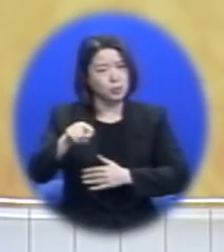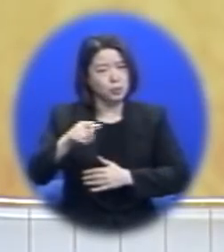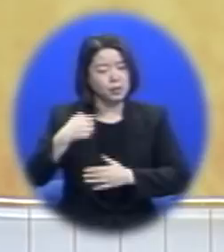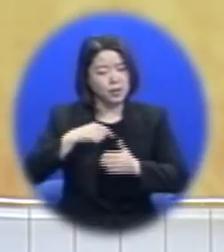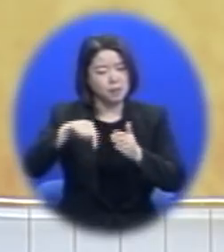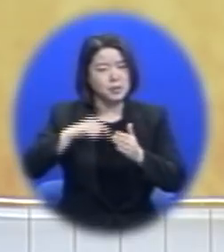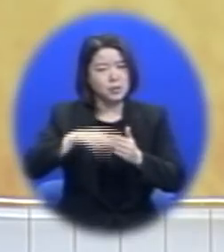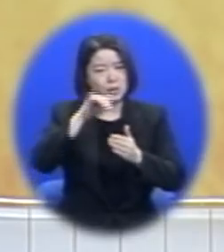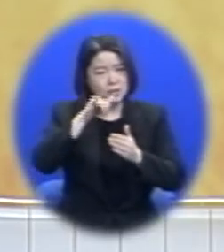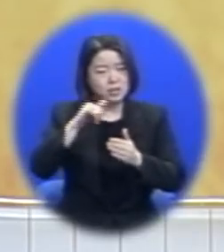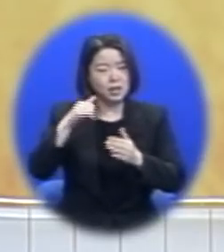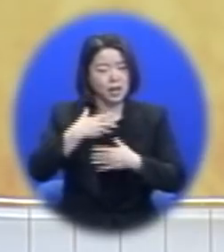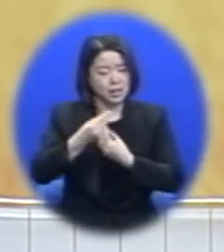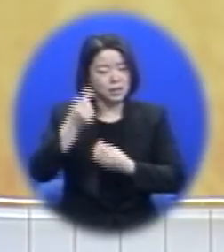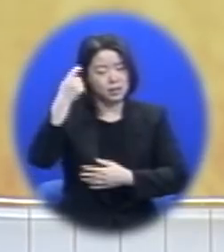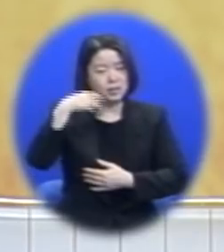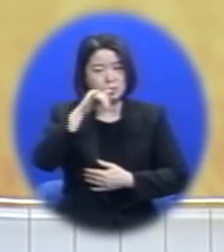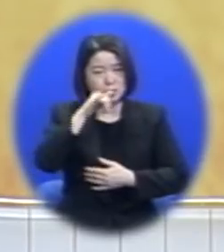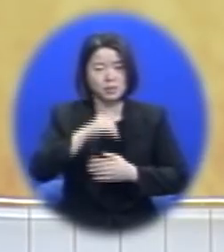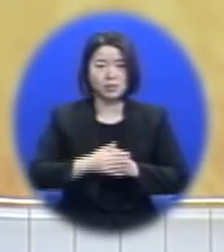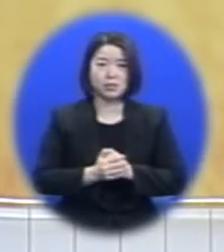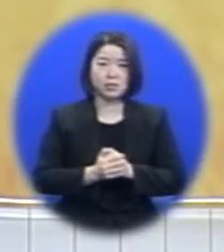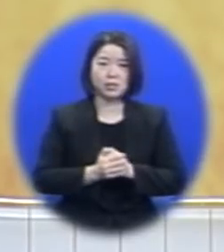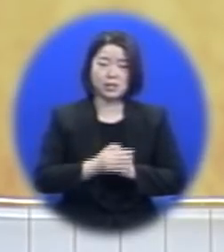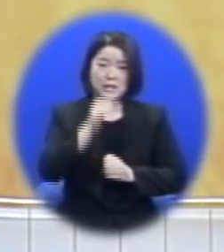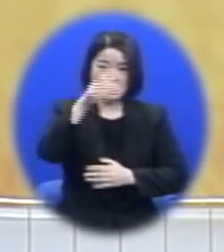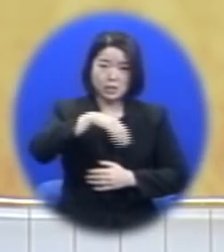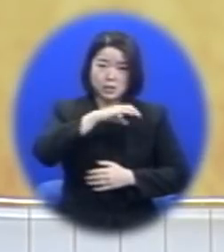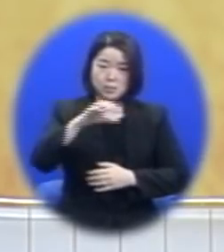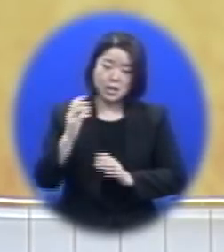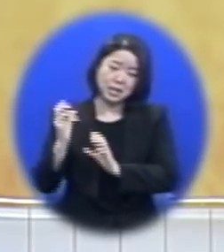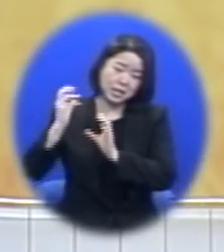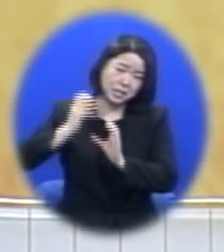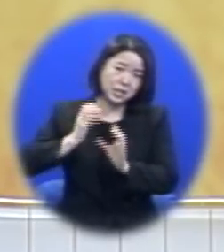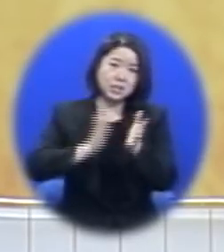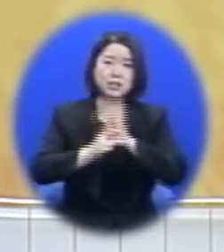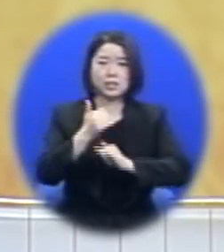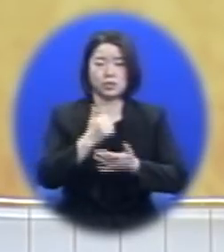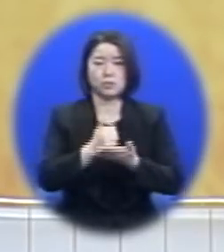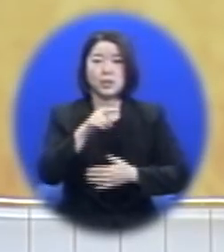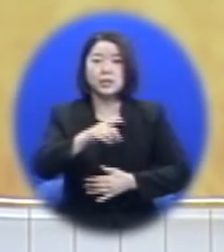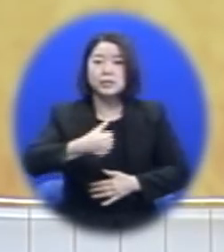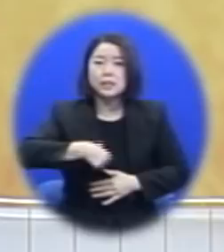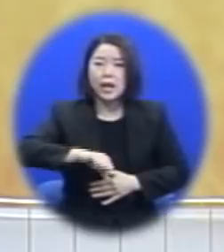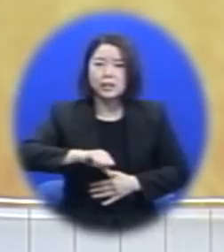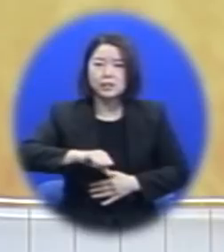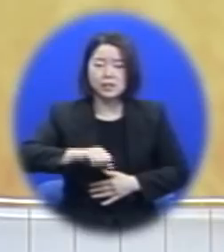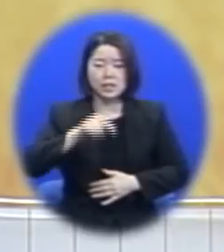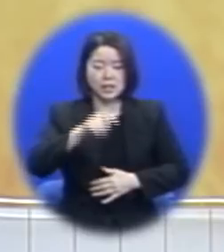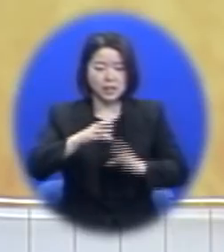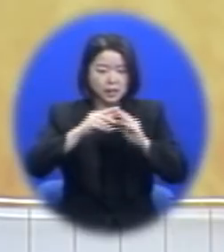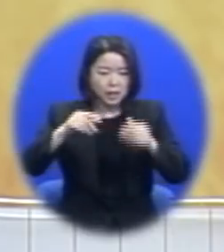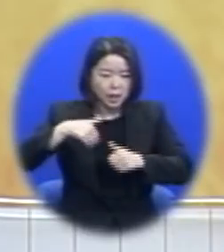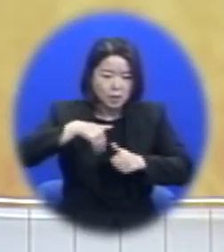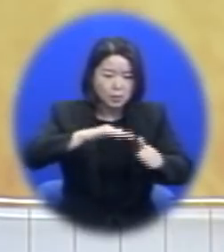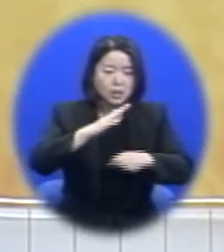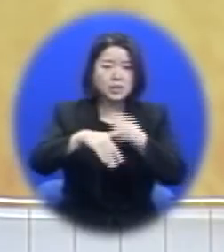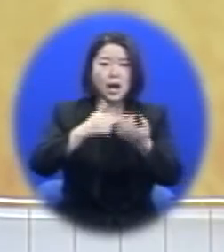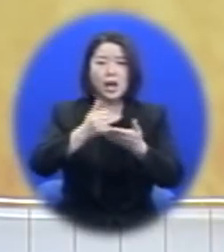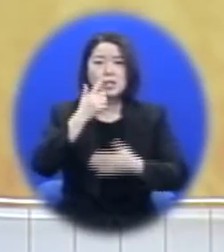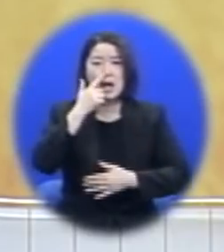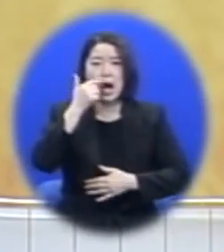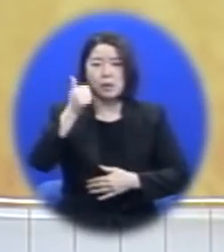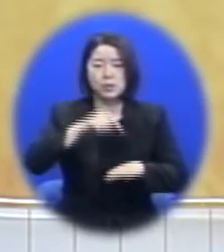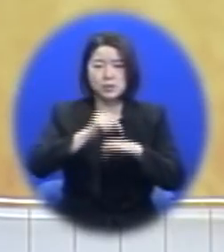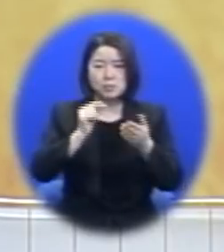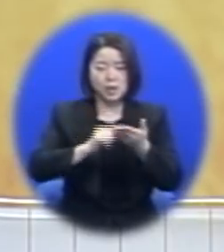들었습니다. 그리고 이때 십자가를 지신 예수님과 그의 아들을 이 땅에 보내신 하나님 아버지의 마음을